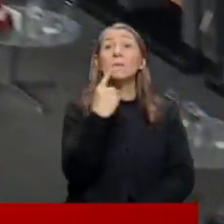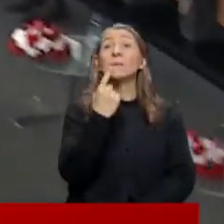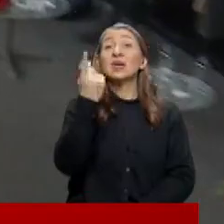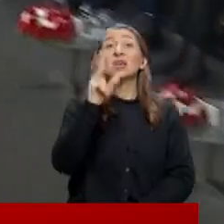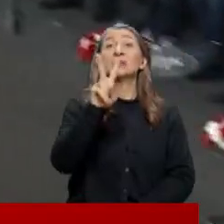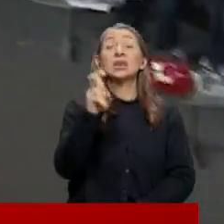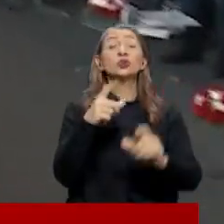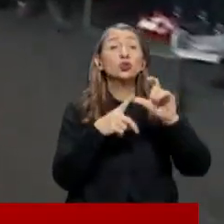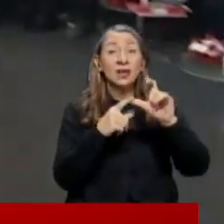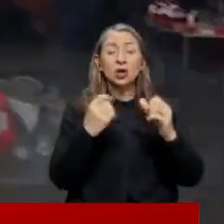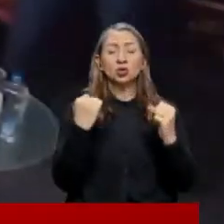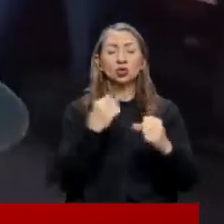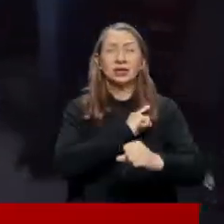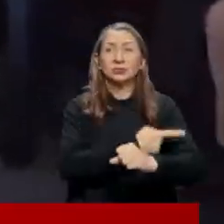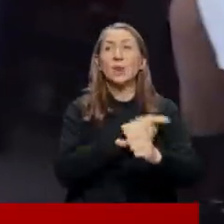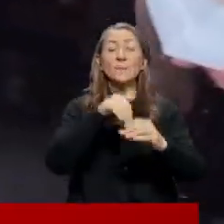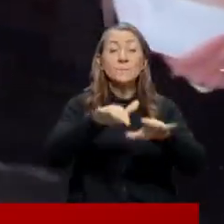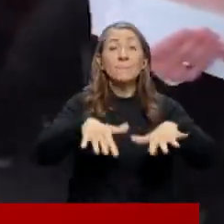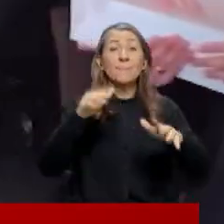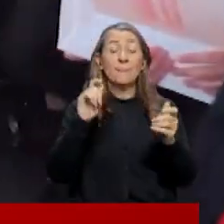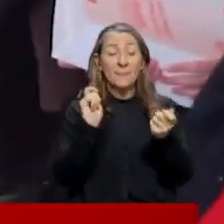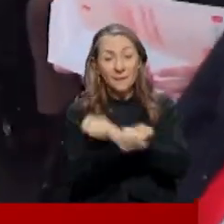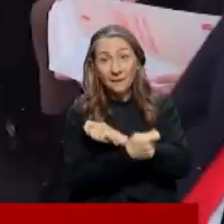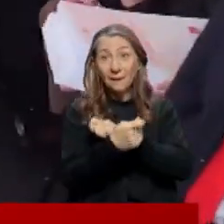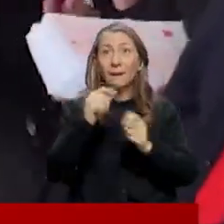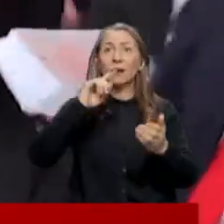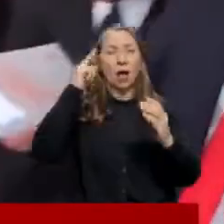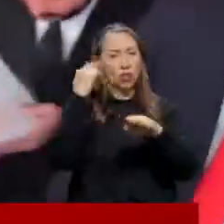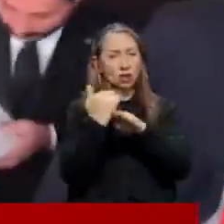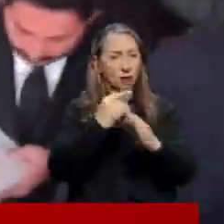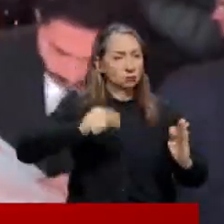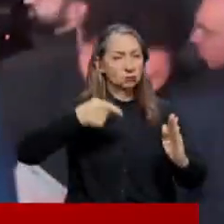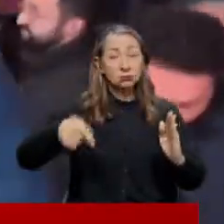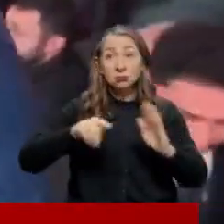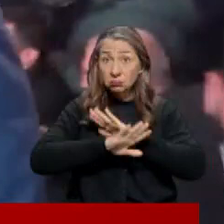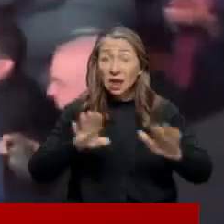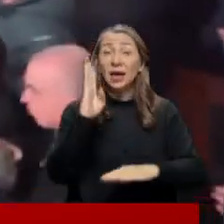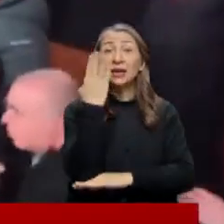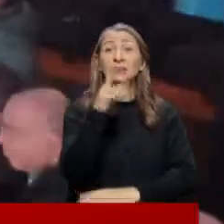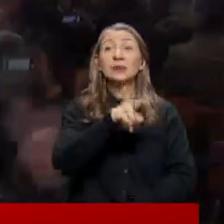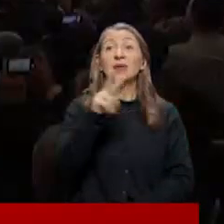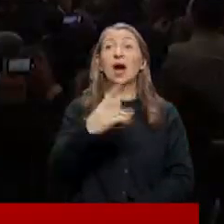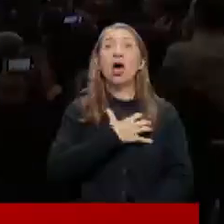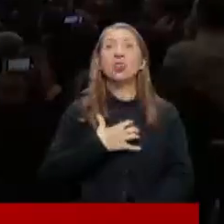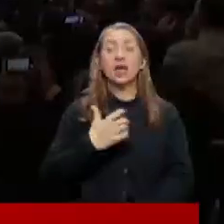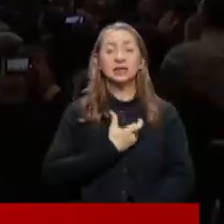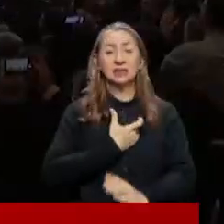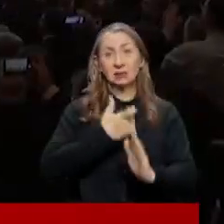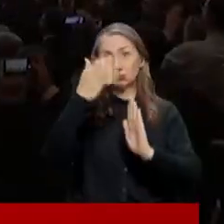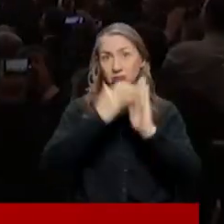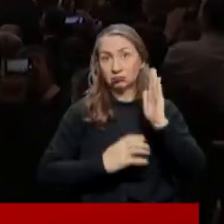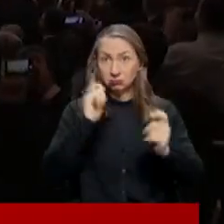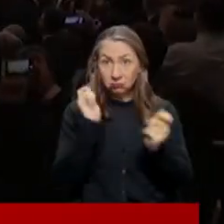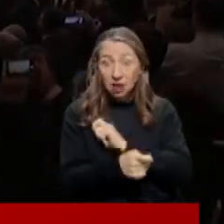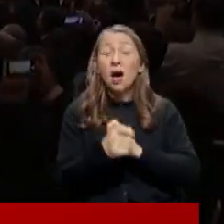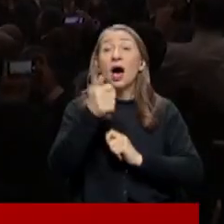önce 28 Şubat'ta güçlendirilmiş parlamenter sisteme geçiş mutabakatını imzalamıştı. Kasım 2022'de anayasa değişikliği metnini. Altı